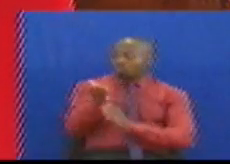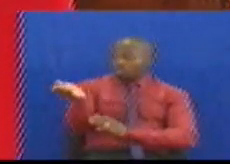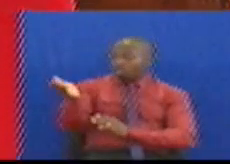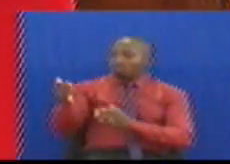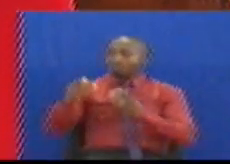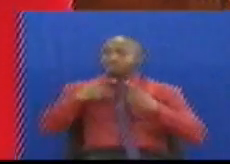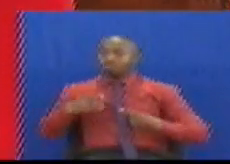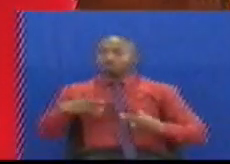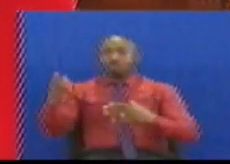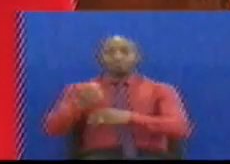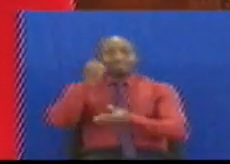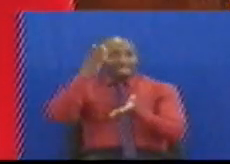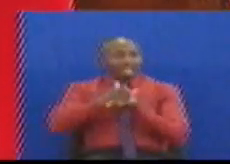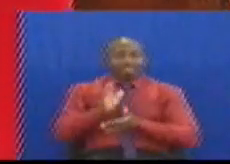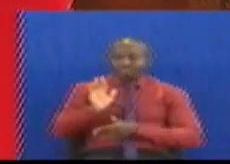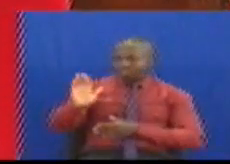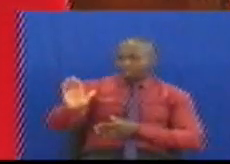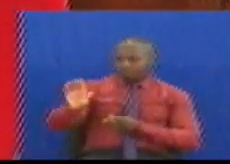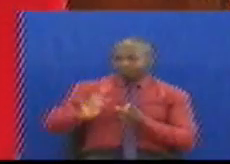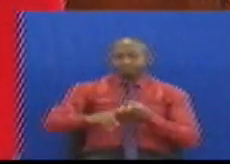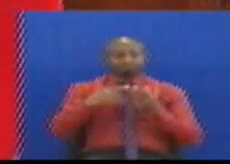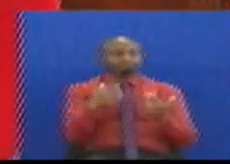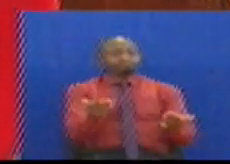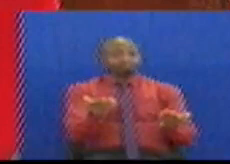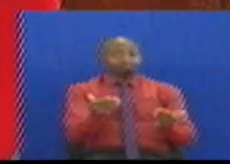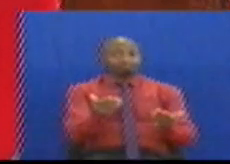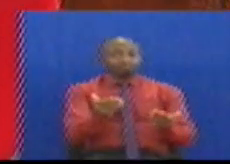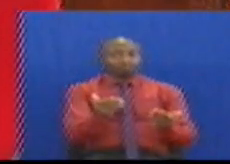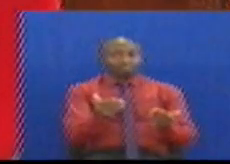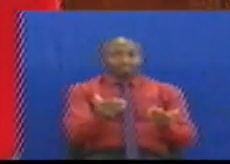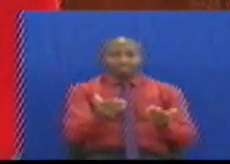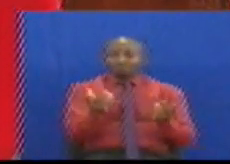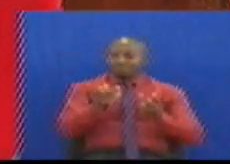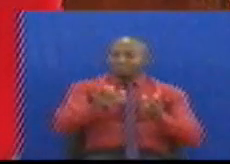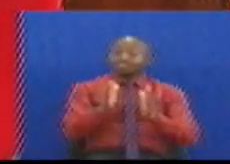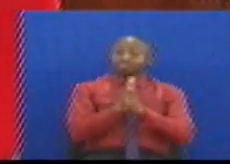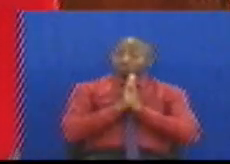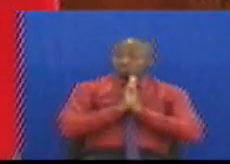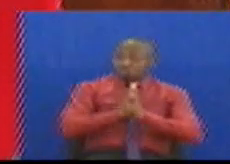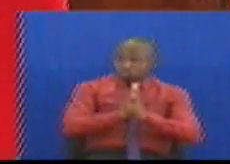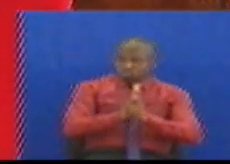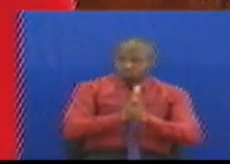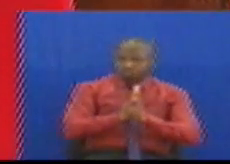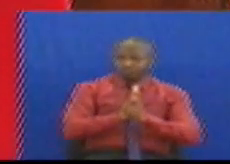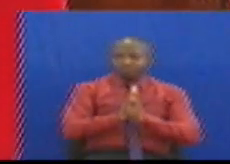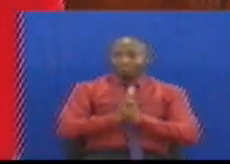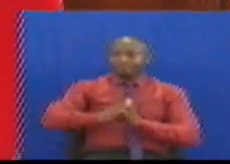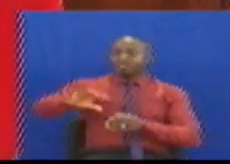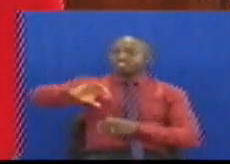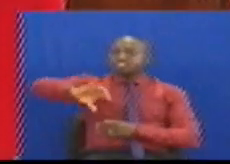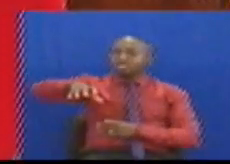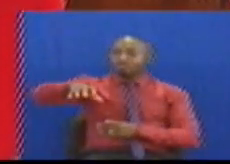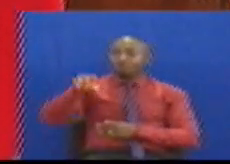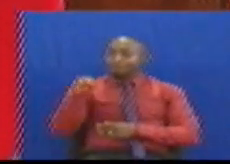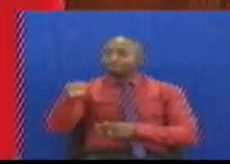wenyewe wapate stake zao. Mheshimiwa Naibu Spika, mimi nashukuru jimbo la